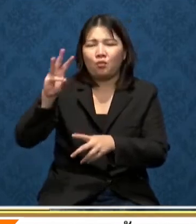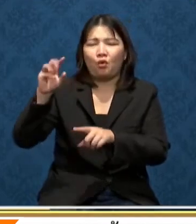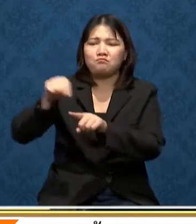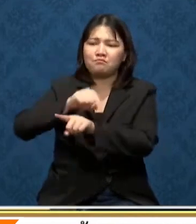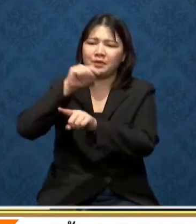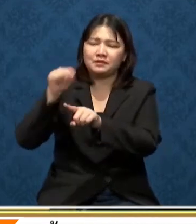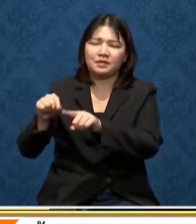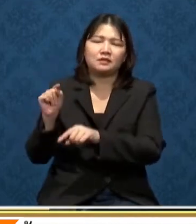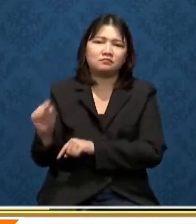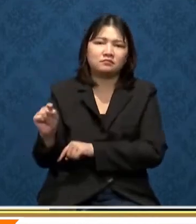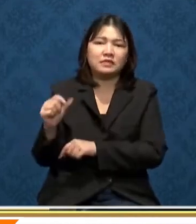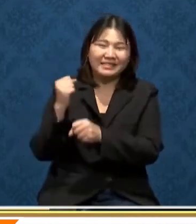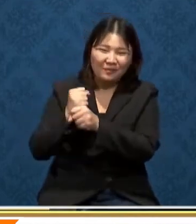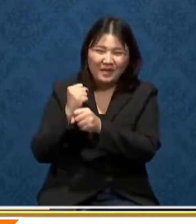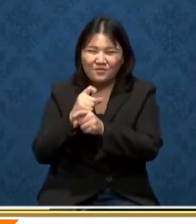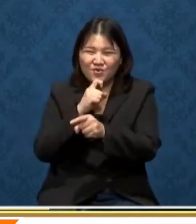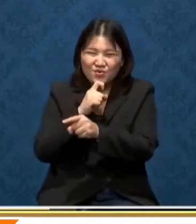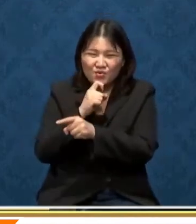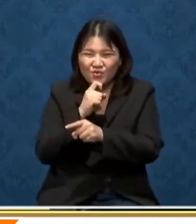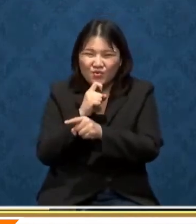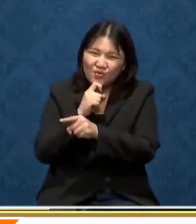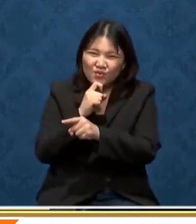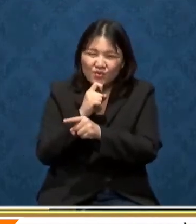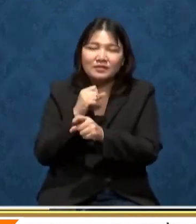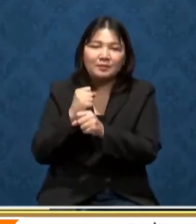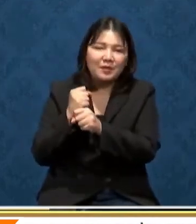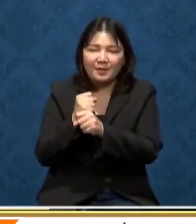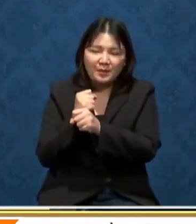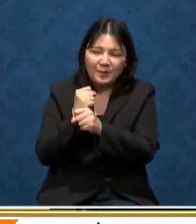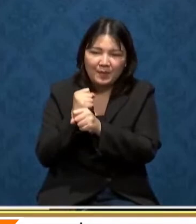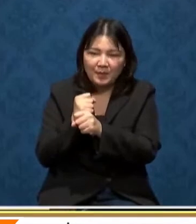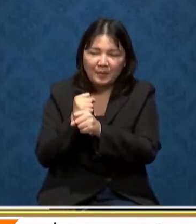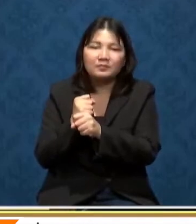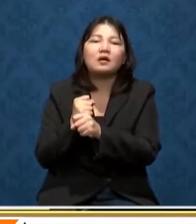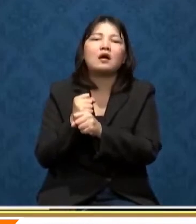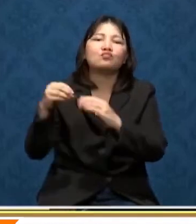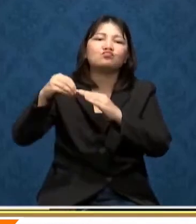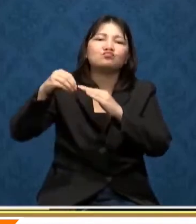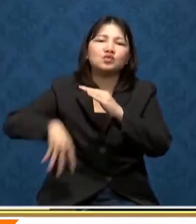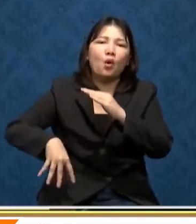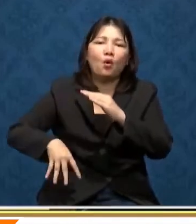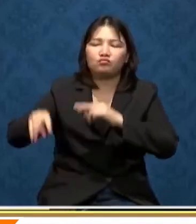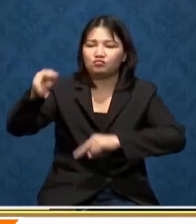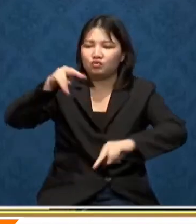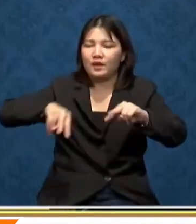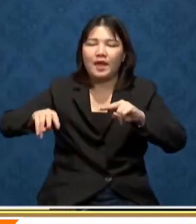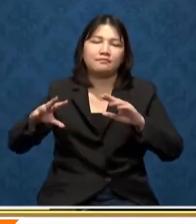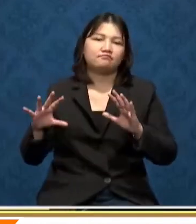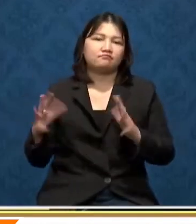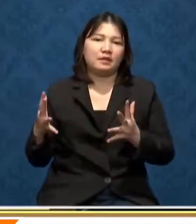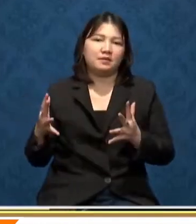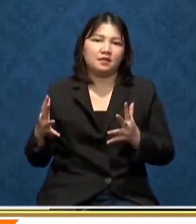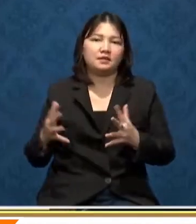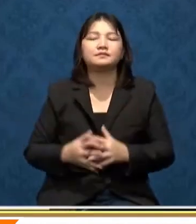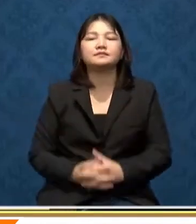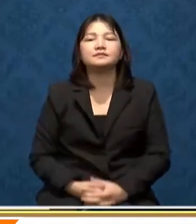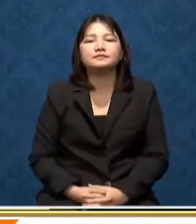แรงงานที่กำลังทำงานในธุรกิจนอกระบบกำลังตกหล่นจากการคุ้มครอง